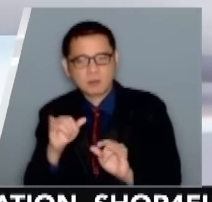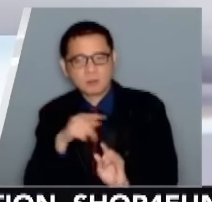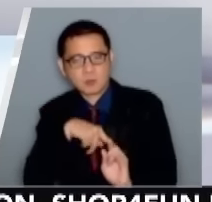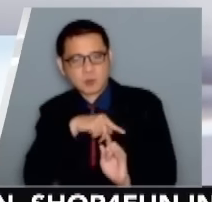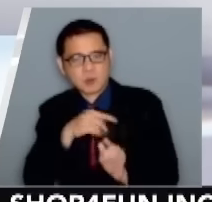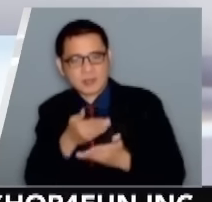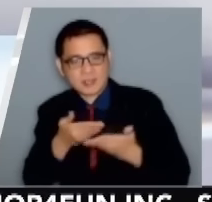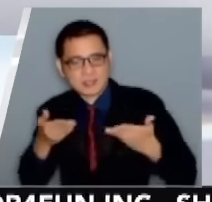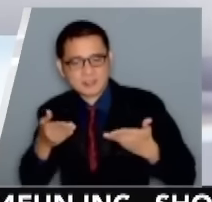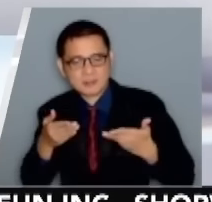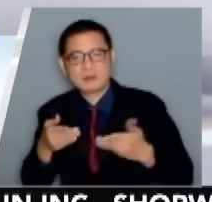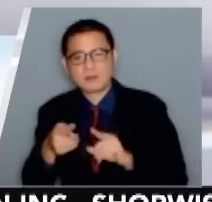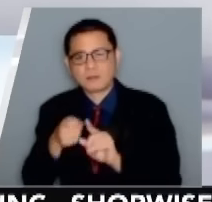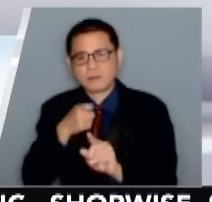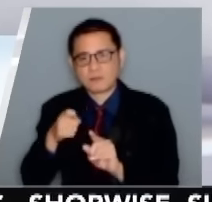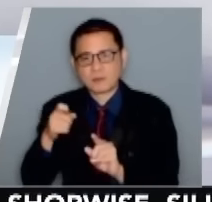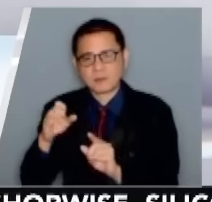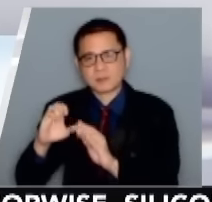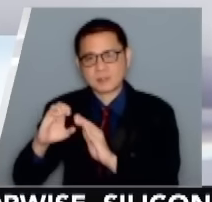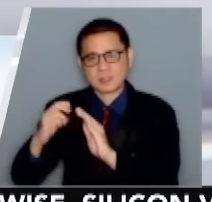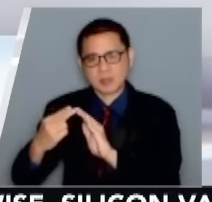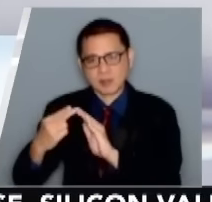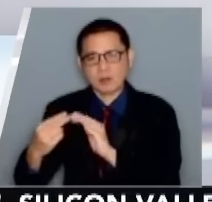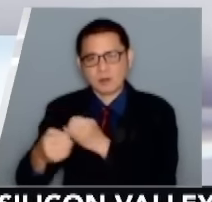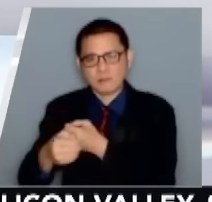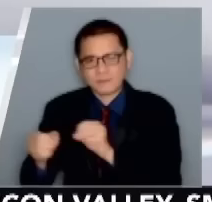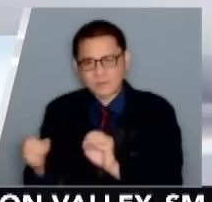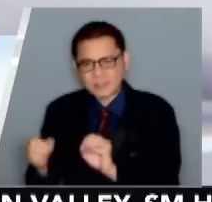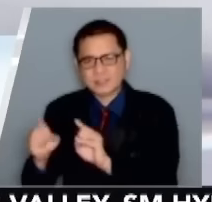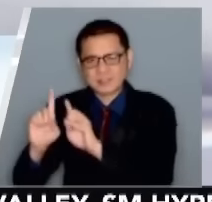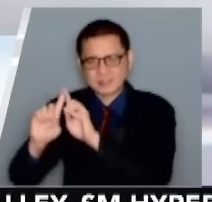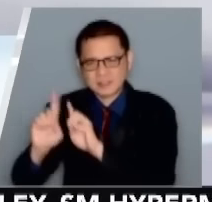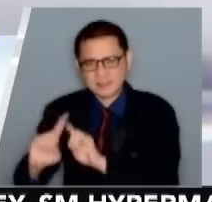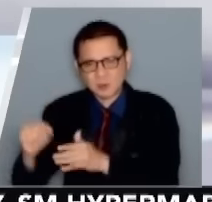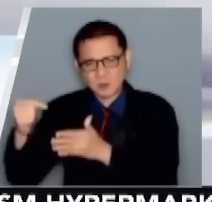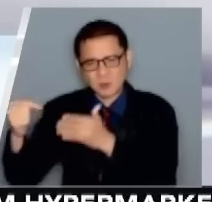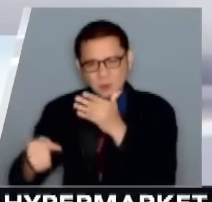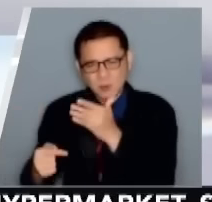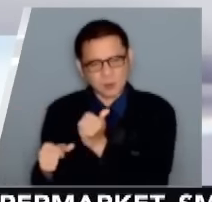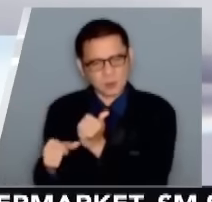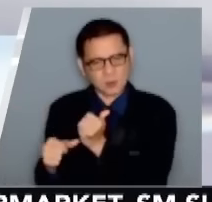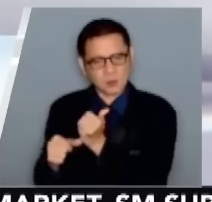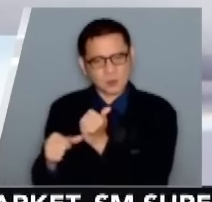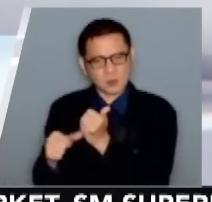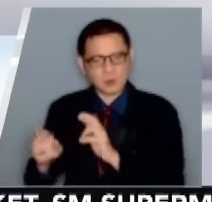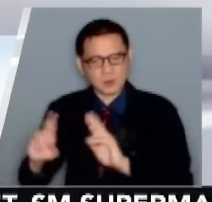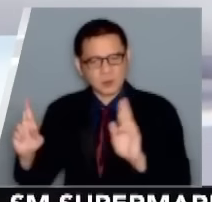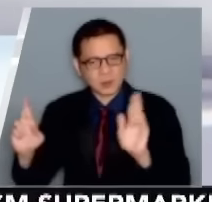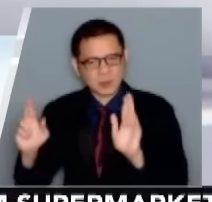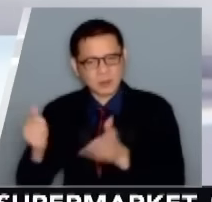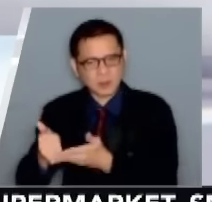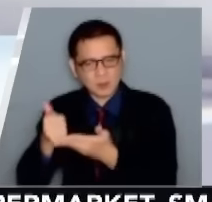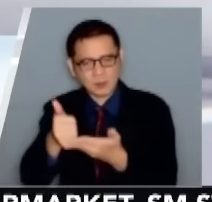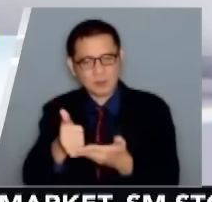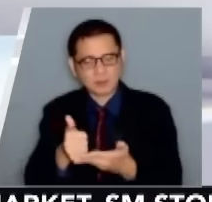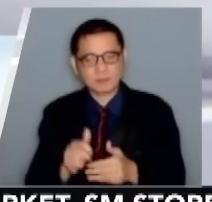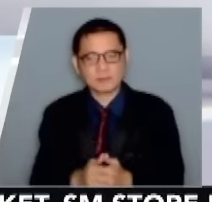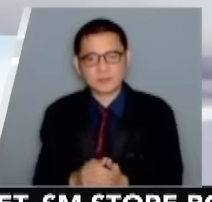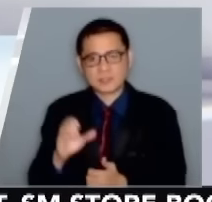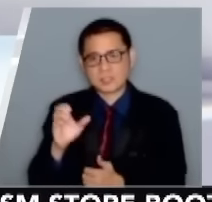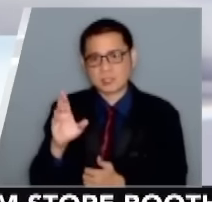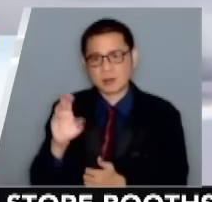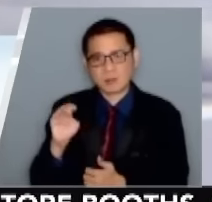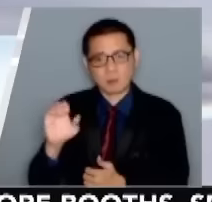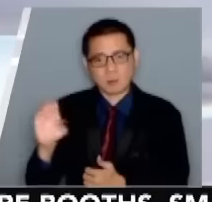mga RHU na naka-standby sa mga evacuation center. Kaya kung tutuusin, ayon nga sa CDRRMO, hindi sila nagkulang. Kanya nga